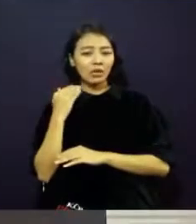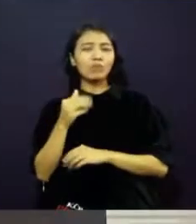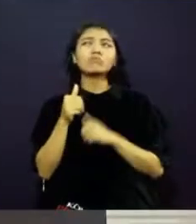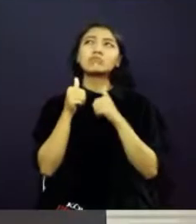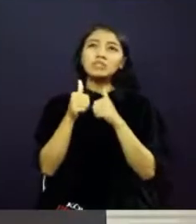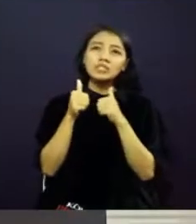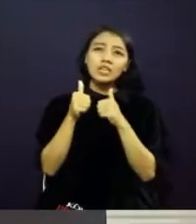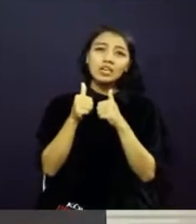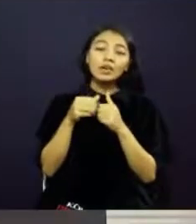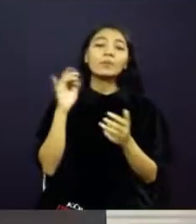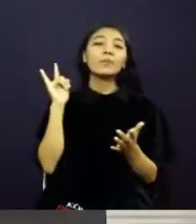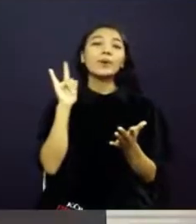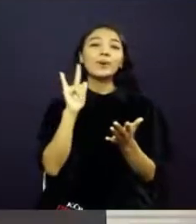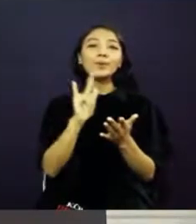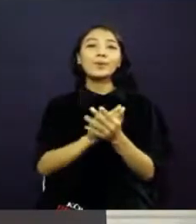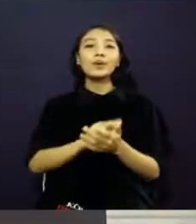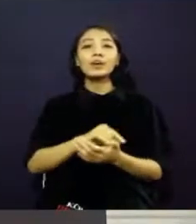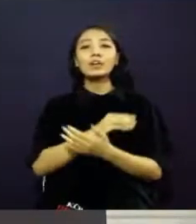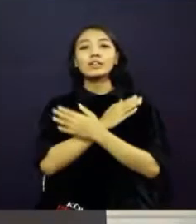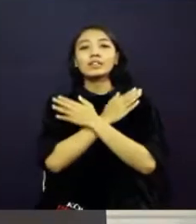itu berlimpah